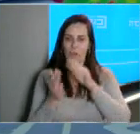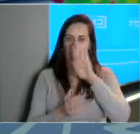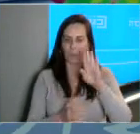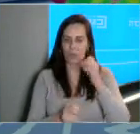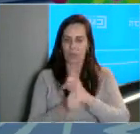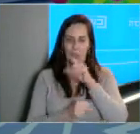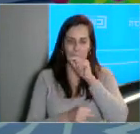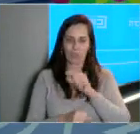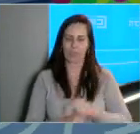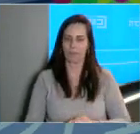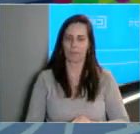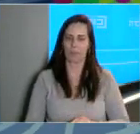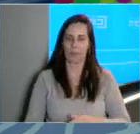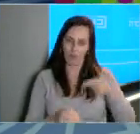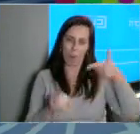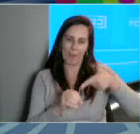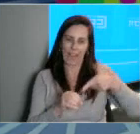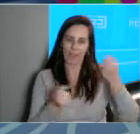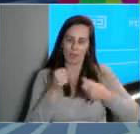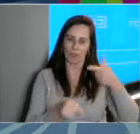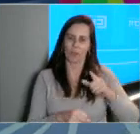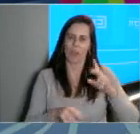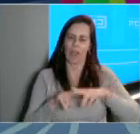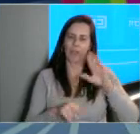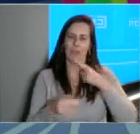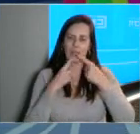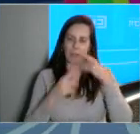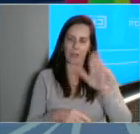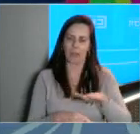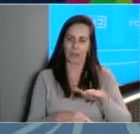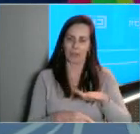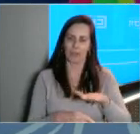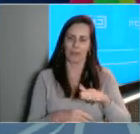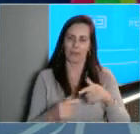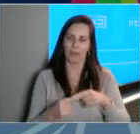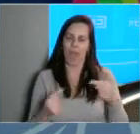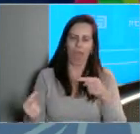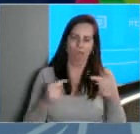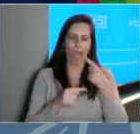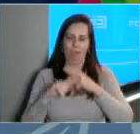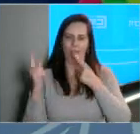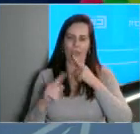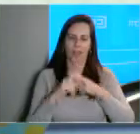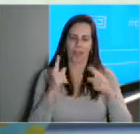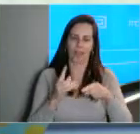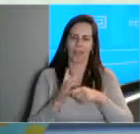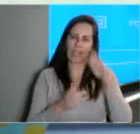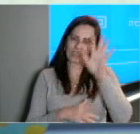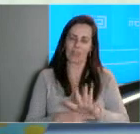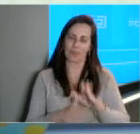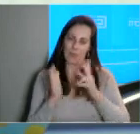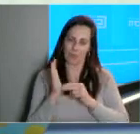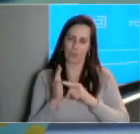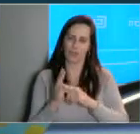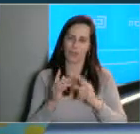העלה בחשבון הטוויטר שלו. שהוא מתדלק את הרכב. בהמשך אנחנו נדבר על המעין מלחמת גרסאות שהייתה ביניהם, על סרטונים